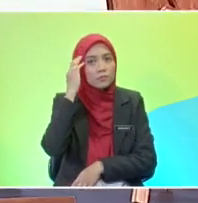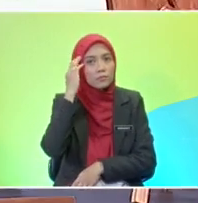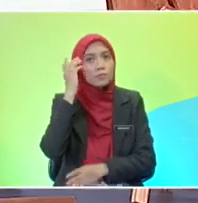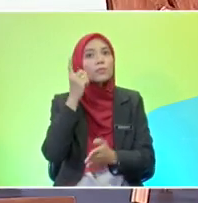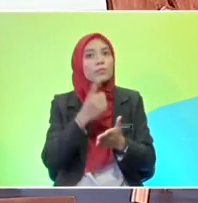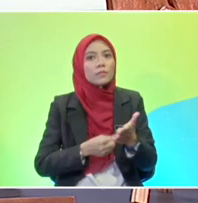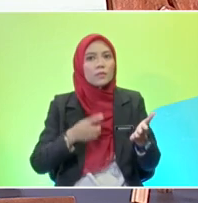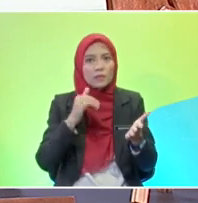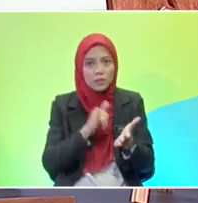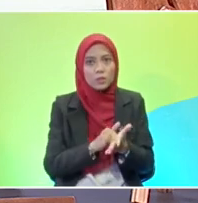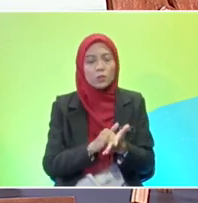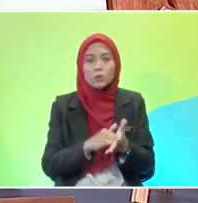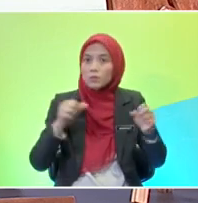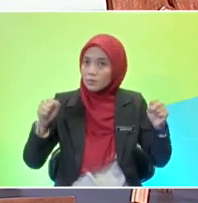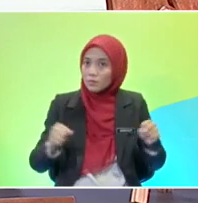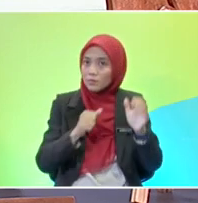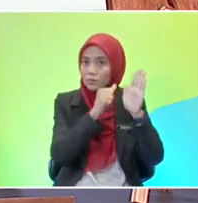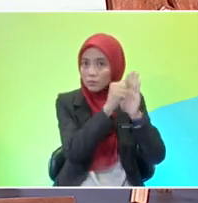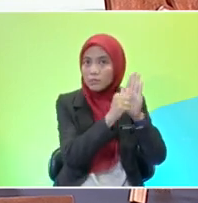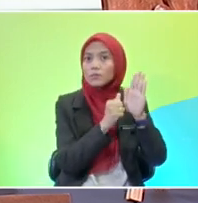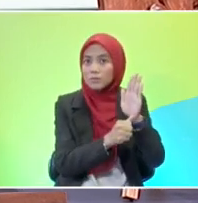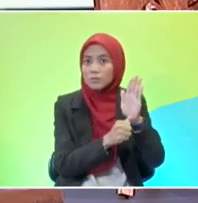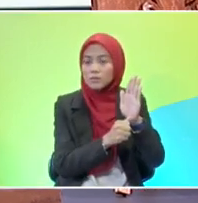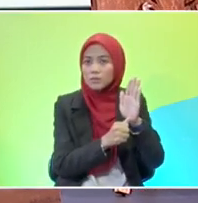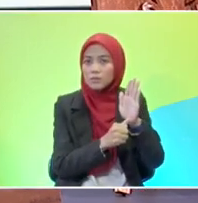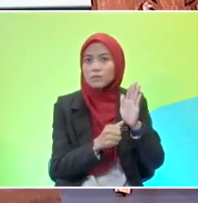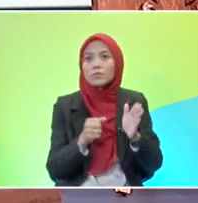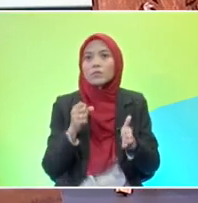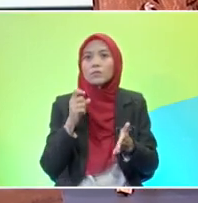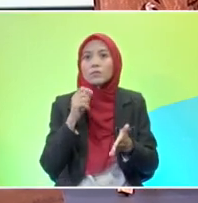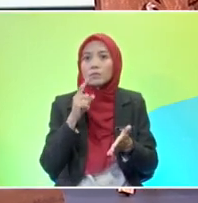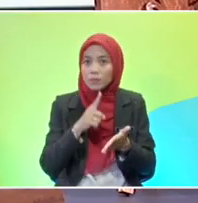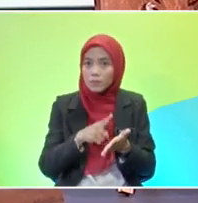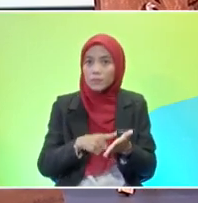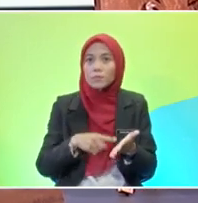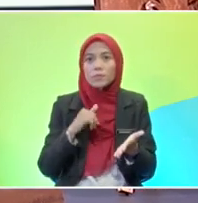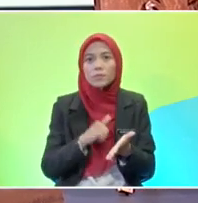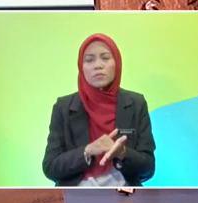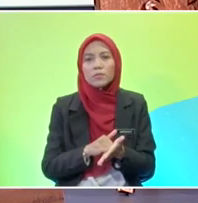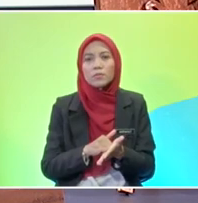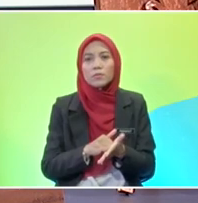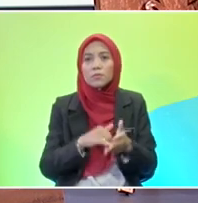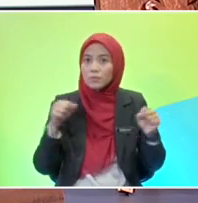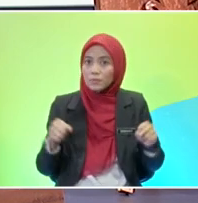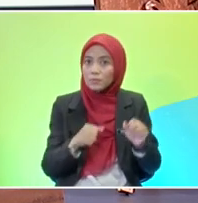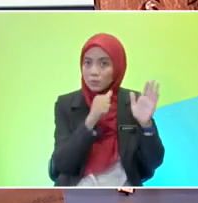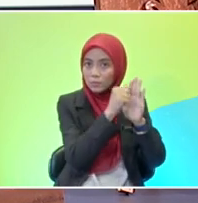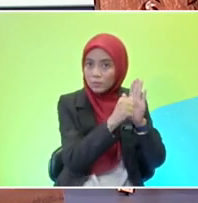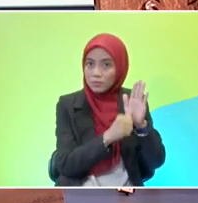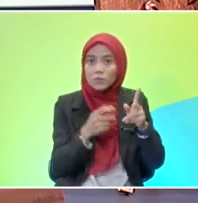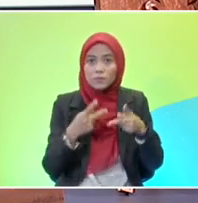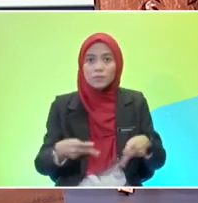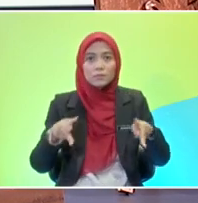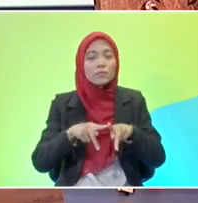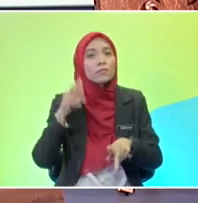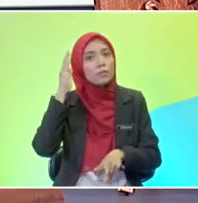dikatakan dengan seni ukiran hidup mudah belajar fungsi seni ukiran motif-motif untuk seni ukiran yang paling penting kita tidak tahu